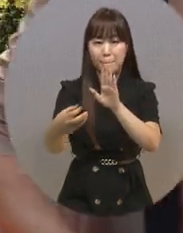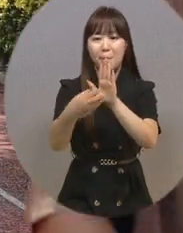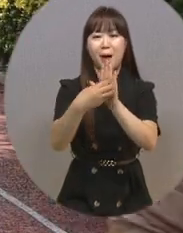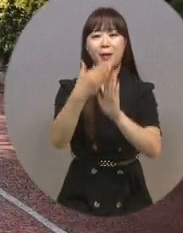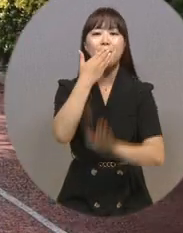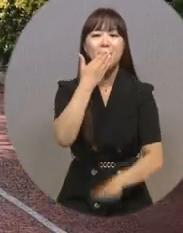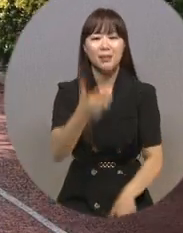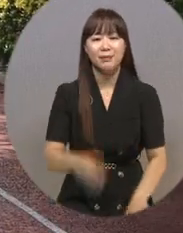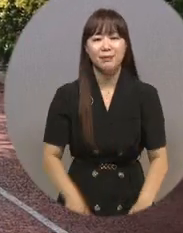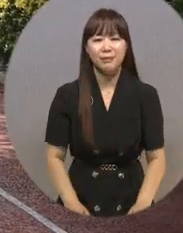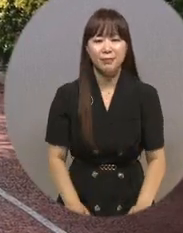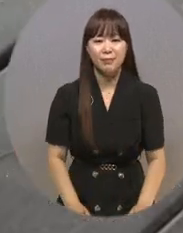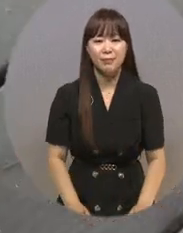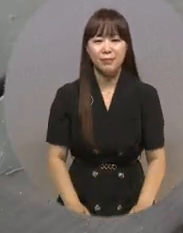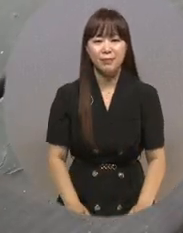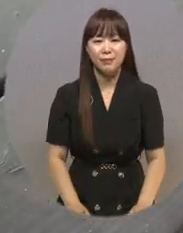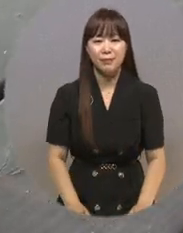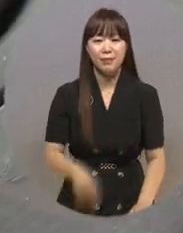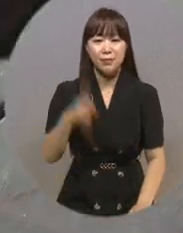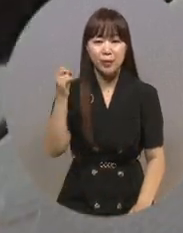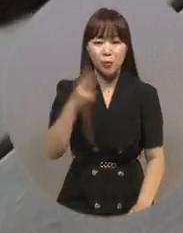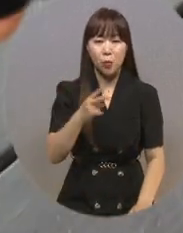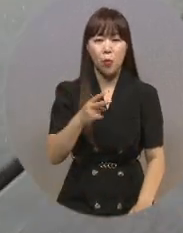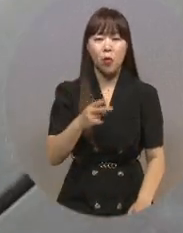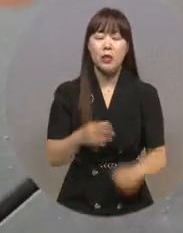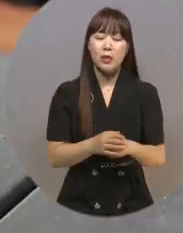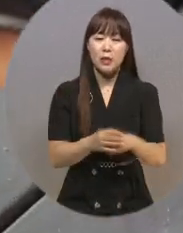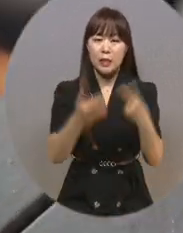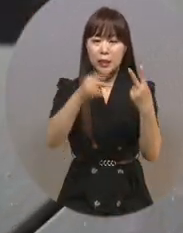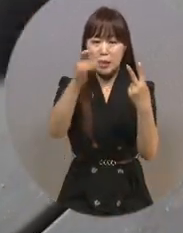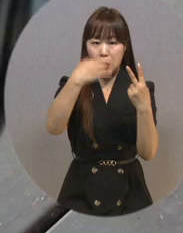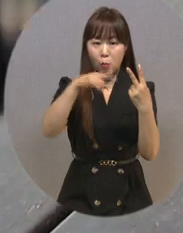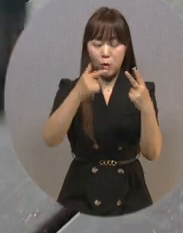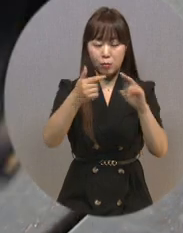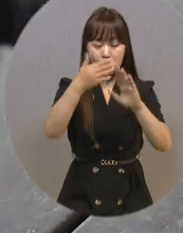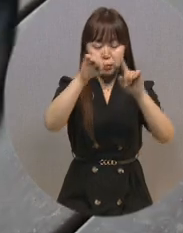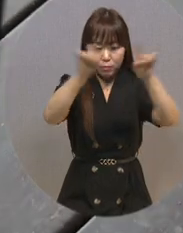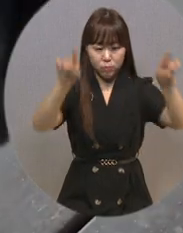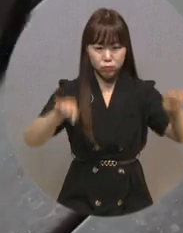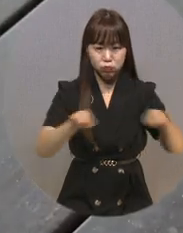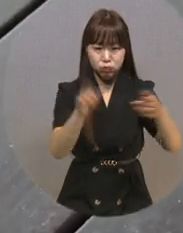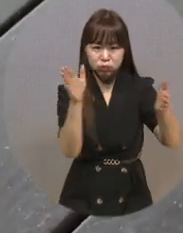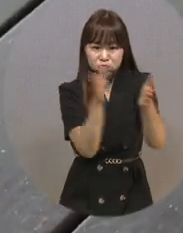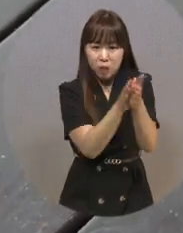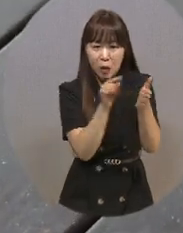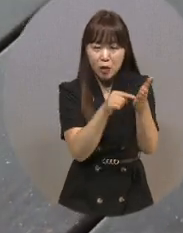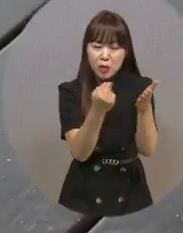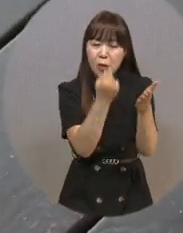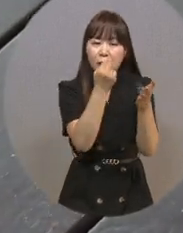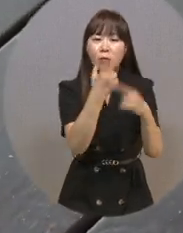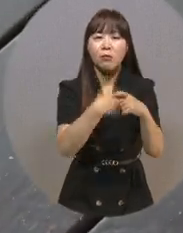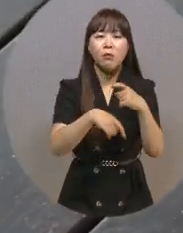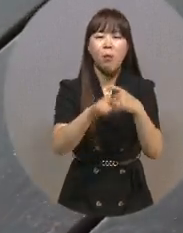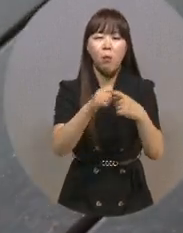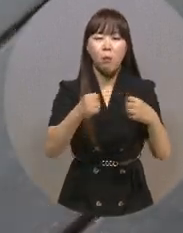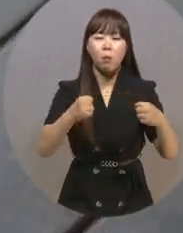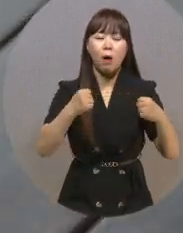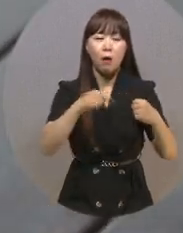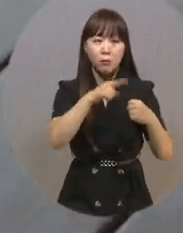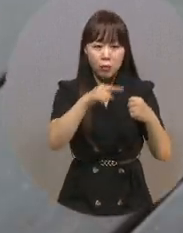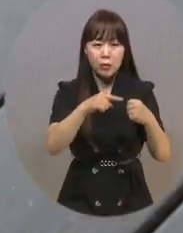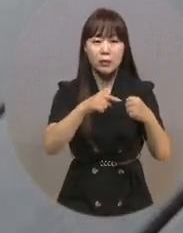수 있게 해줍니다. 하물며 정적인 2차원 평면에 담긴 생명력은 보다